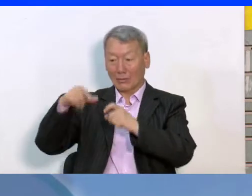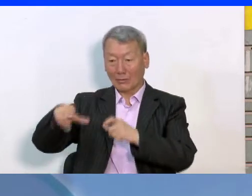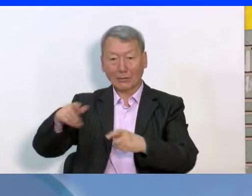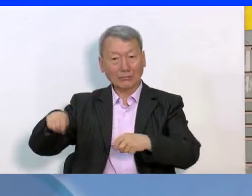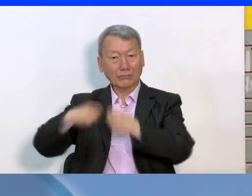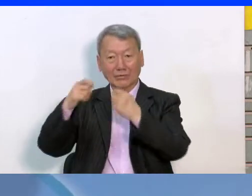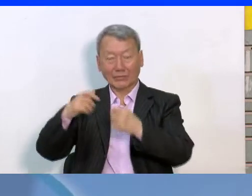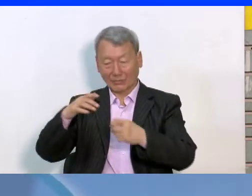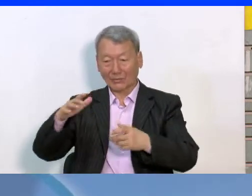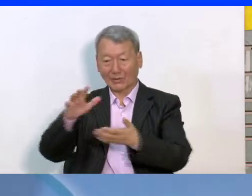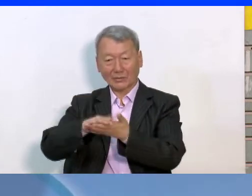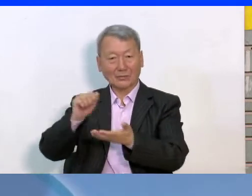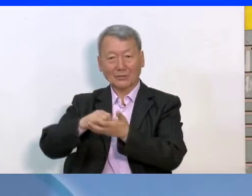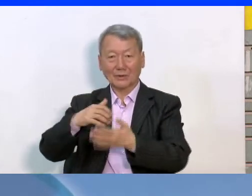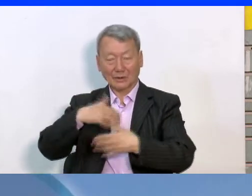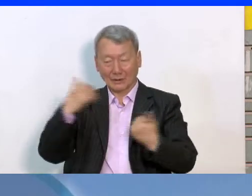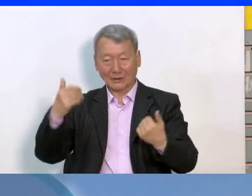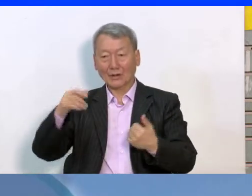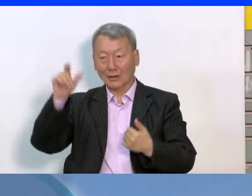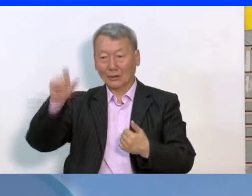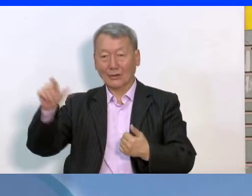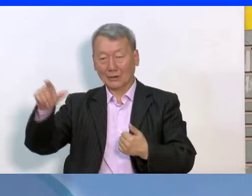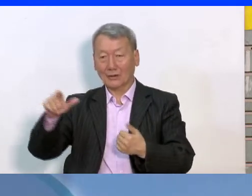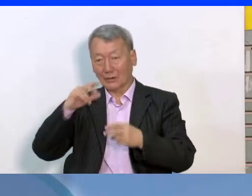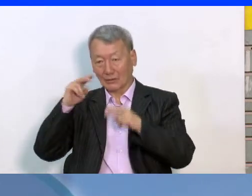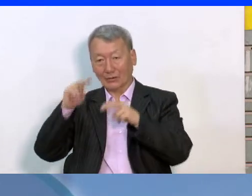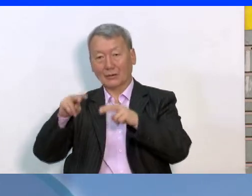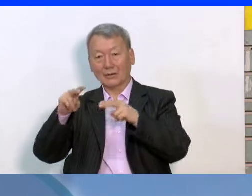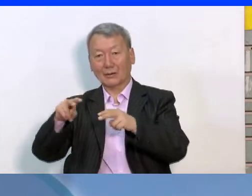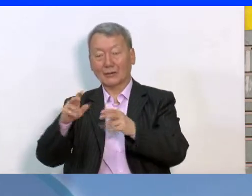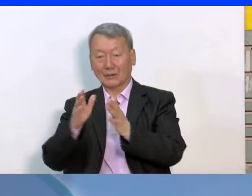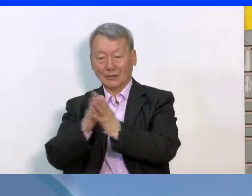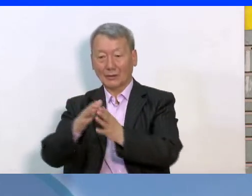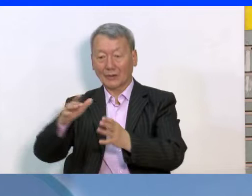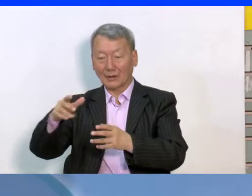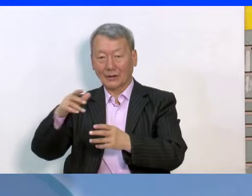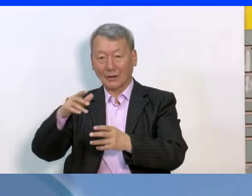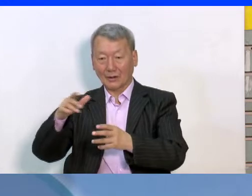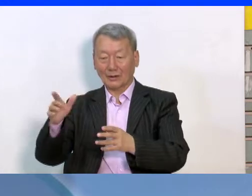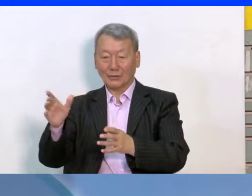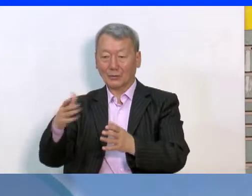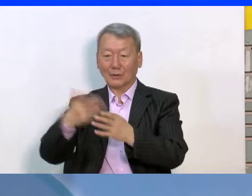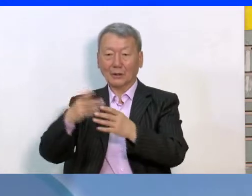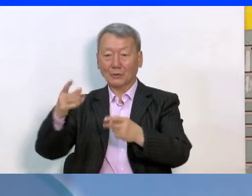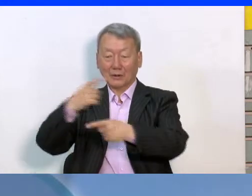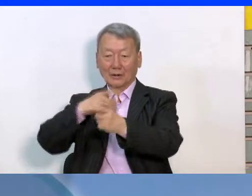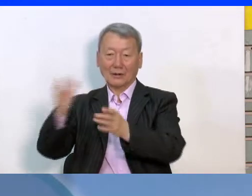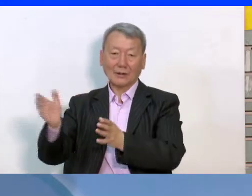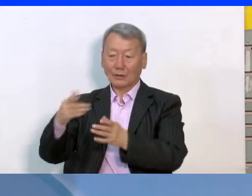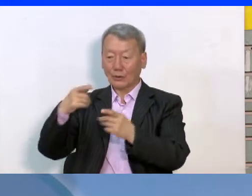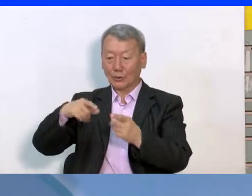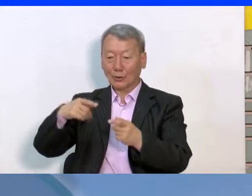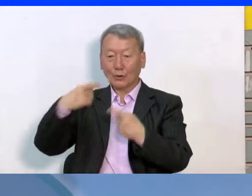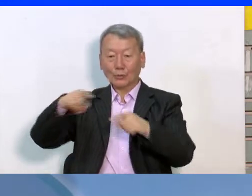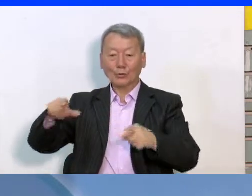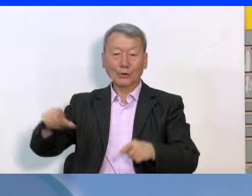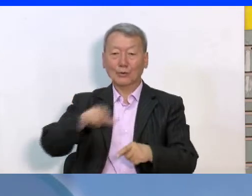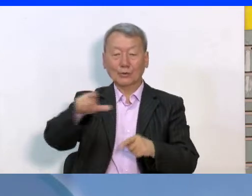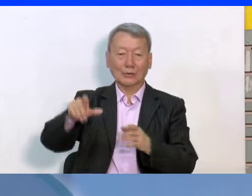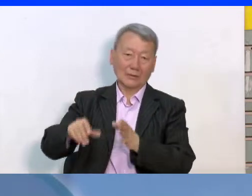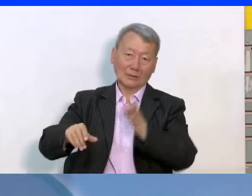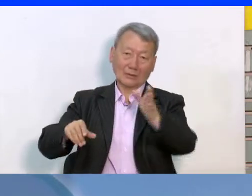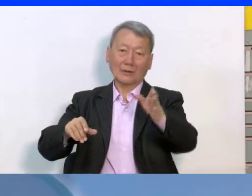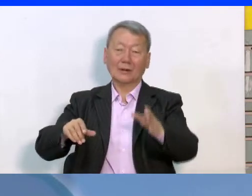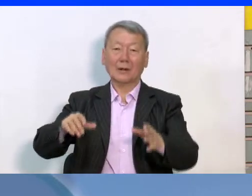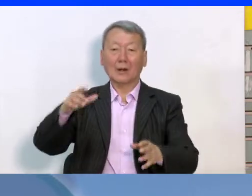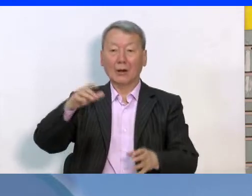бузулуп атканындагы мындай адамдарды жөн карап турганга болбойт деп чыкканы туура деп эсептейбиз да айткандары. Эми ал